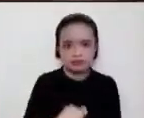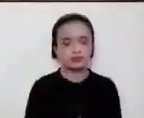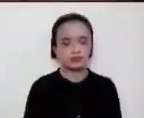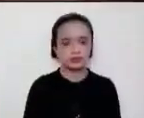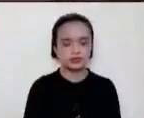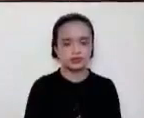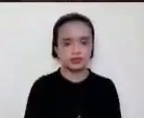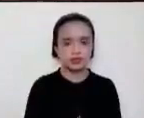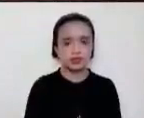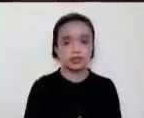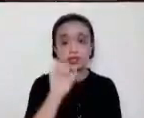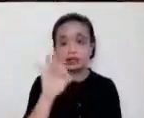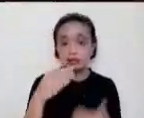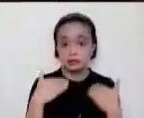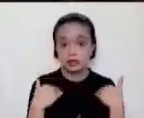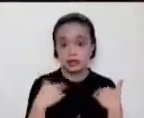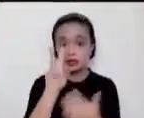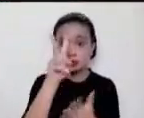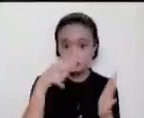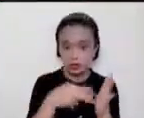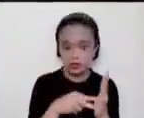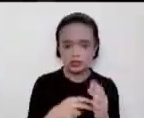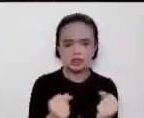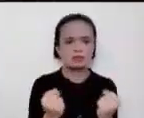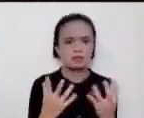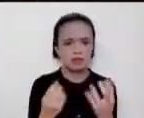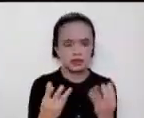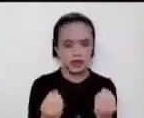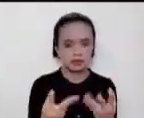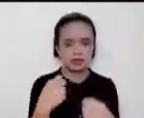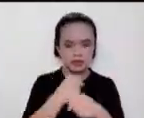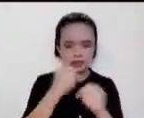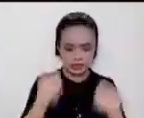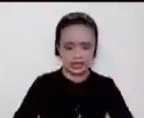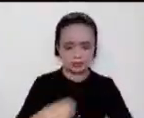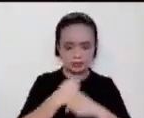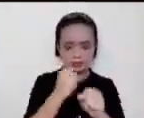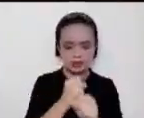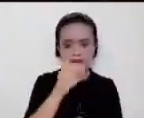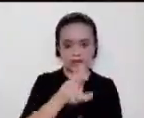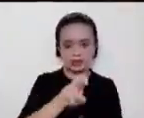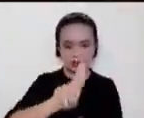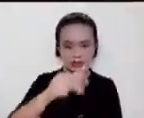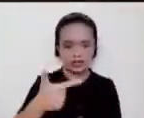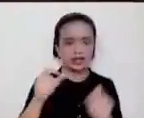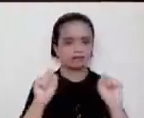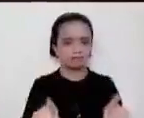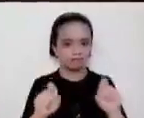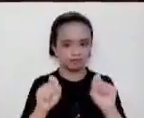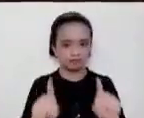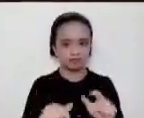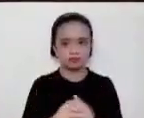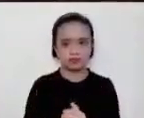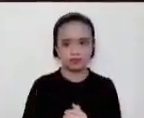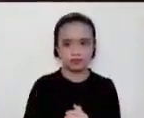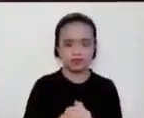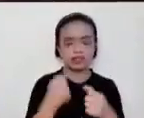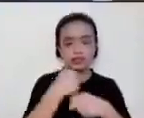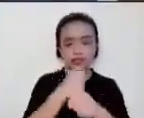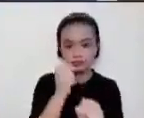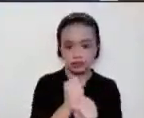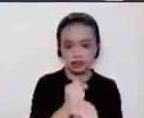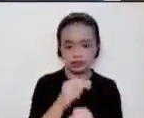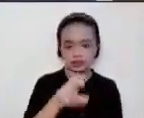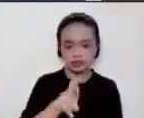2,000 raw si Zaydi, marami-rami na rin basahan ang kanyang magagawa at maibebenta. Sa paggawa po ng basahan,